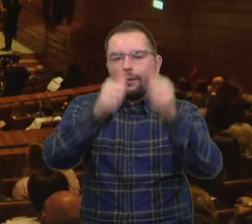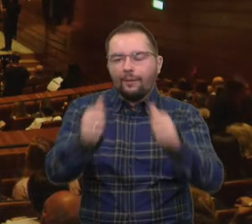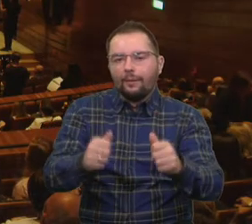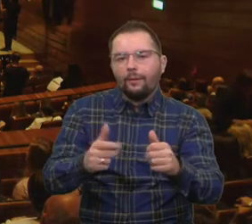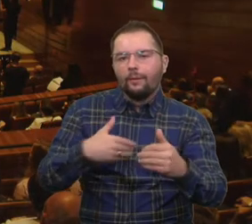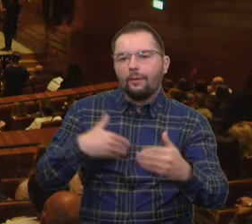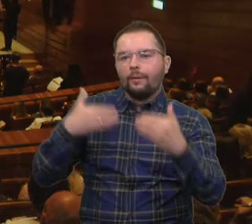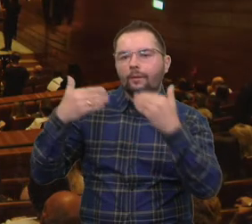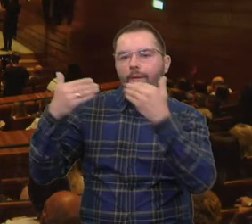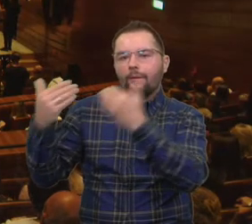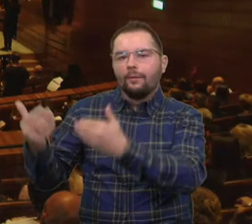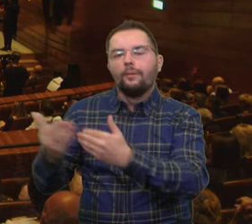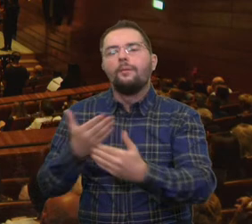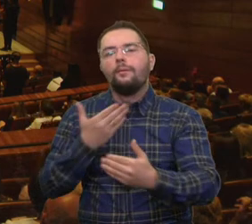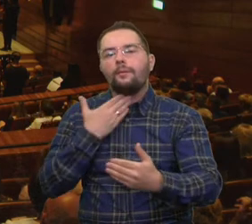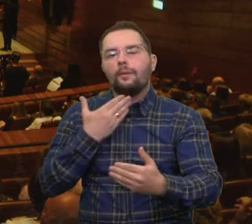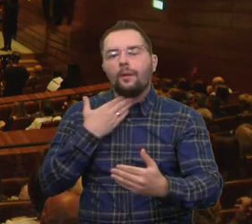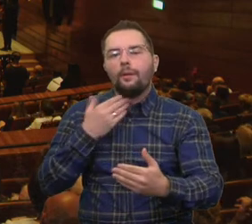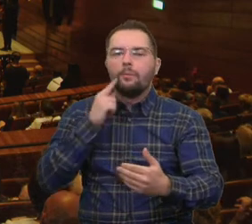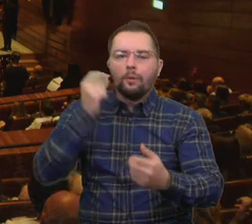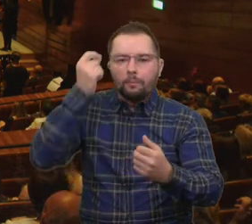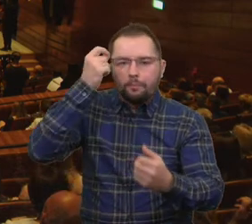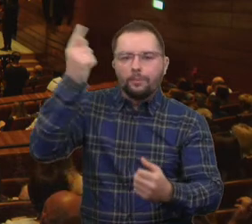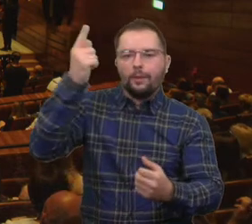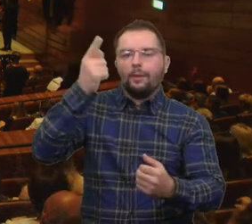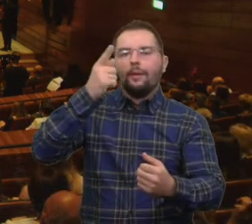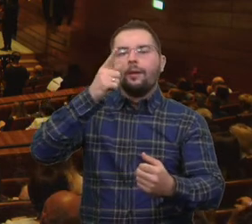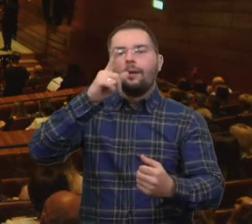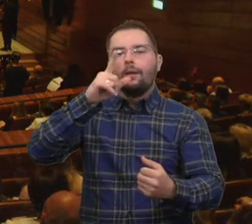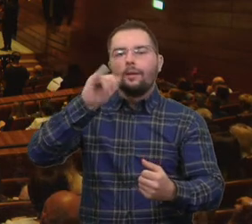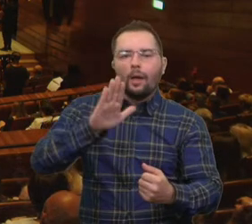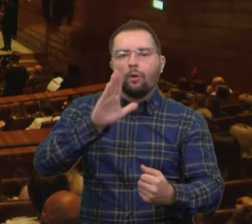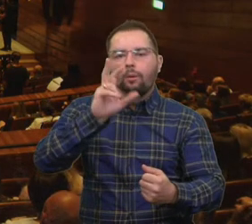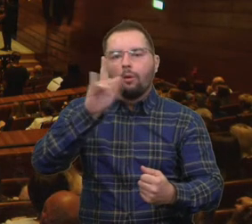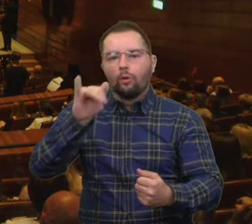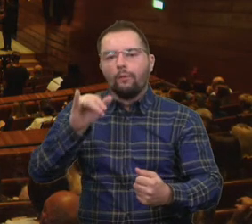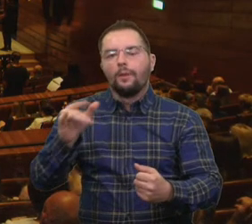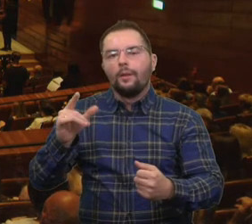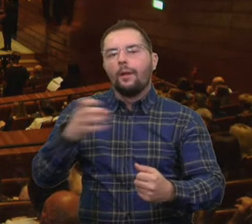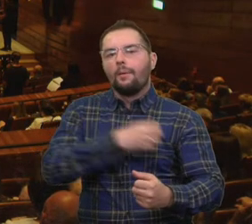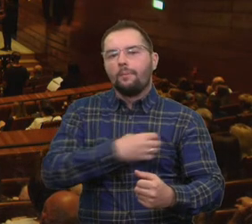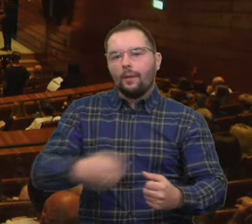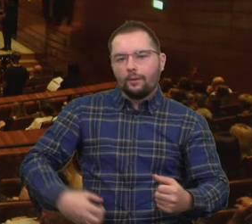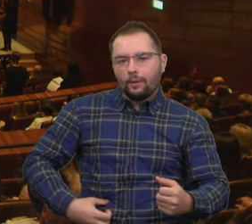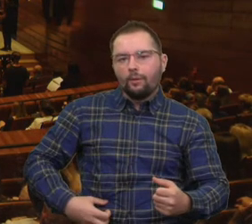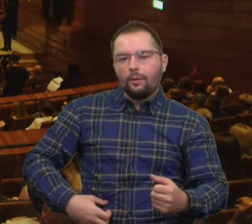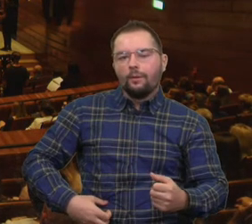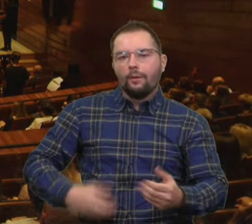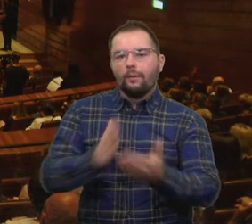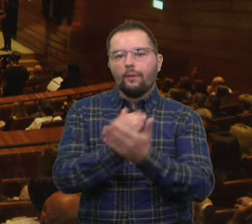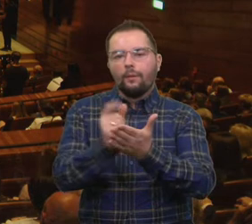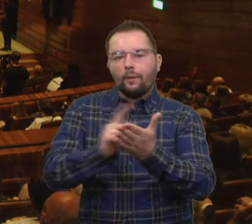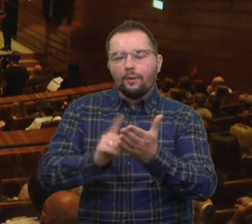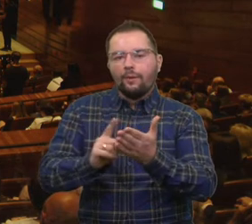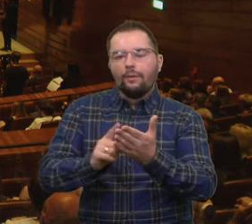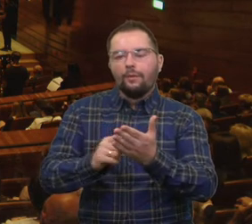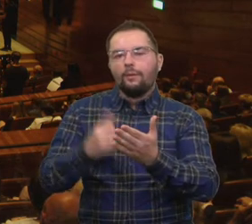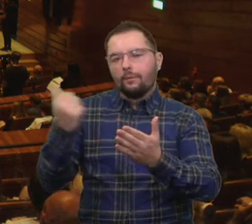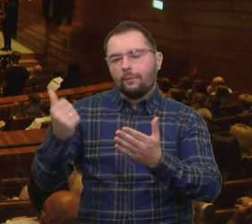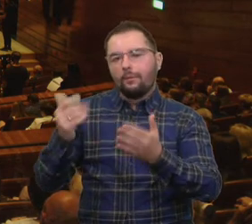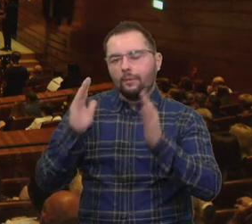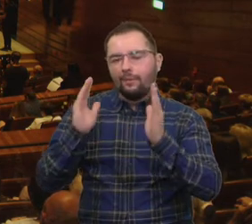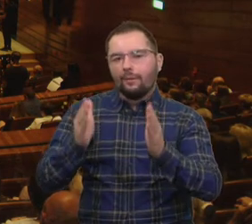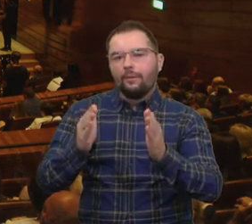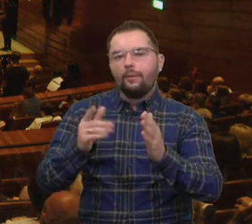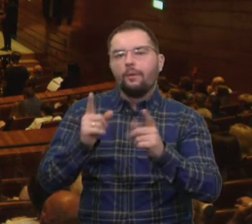i inicjatywę panu marszałkowi Jakubowi Chełstowskiemu, który wręczy statuetkę swojemu dostojnemu partnerowi w tej pracy,